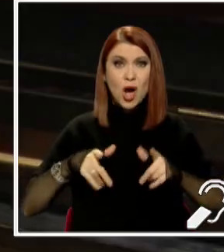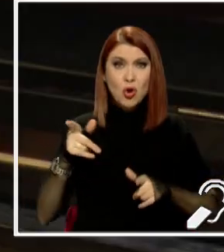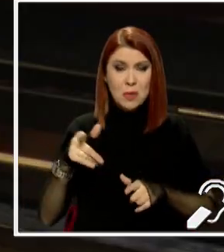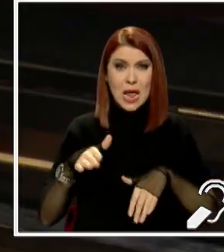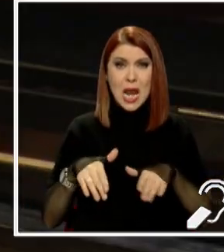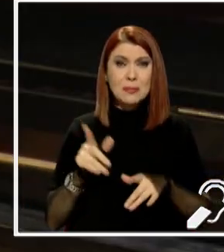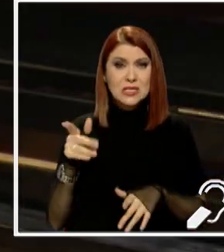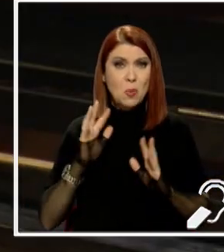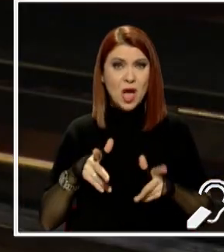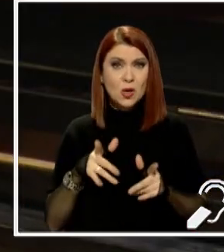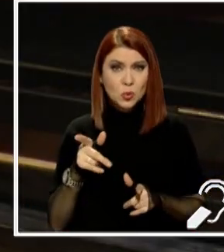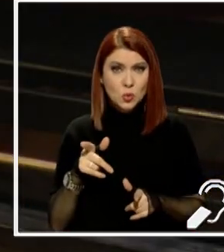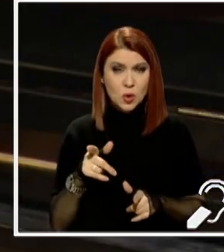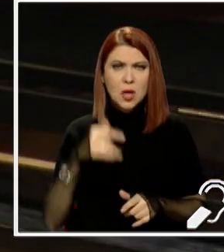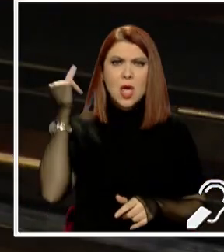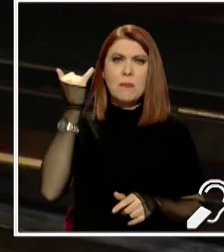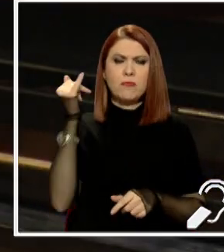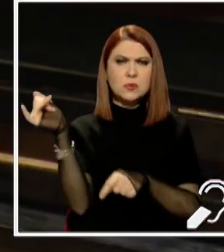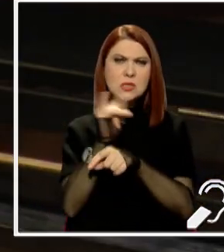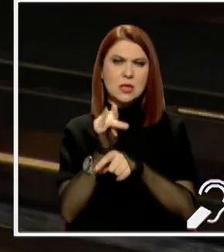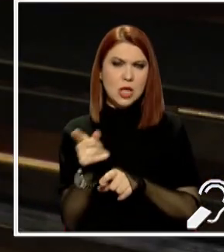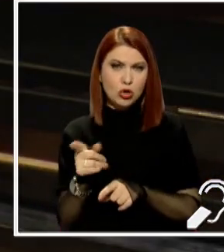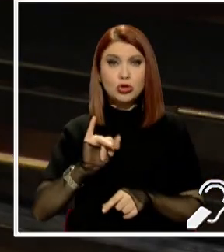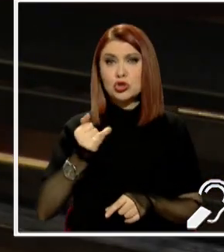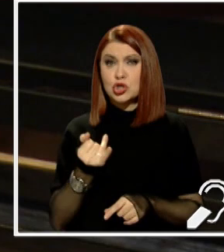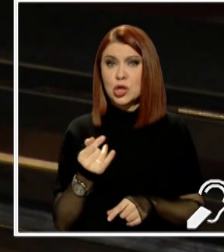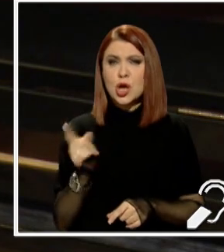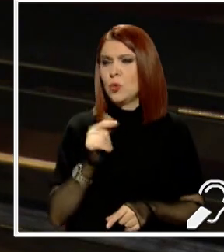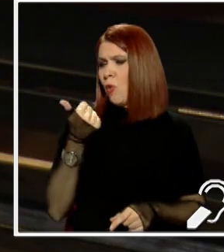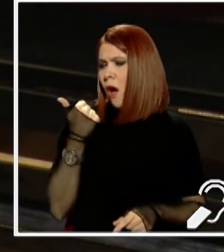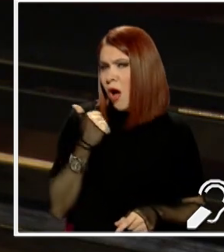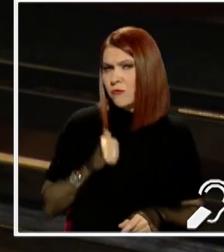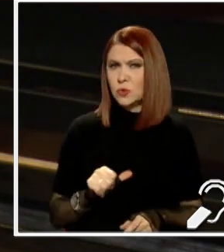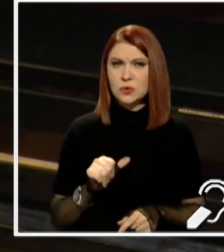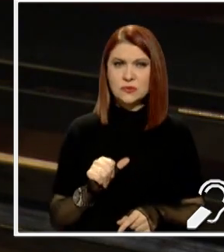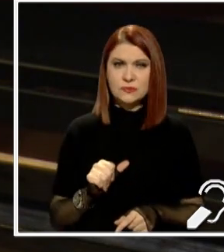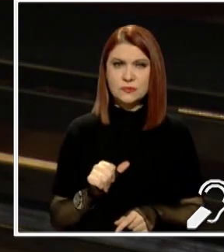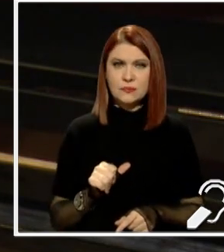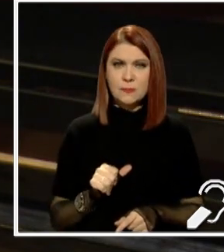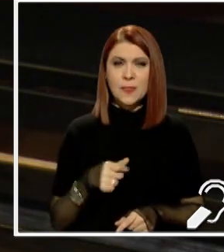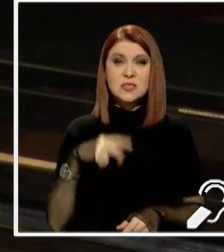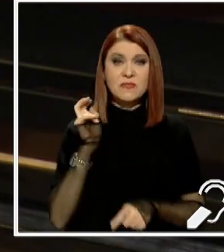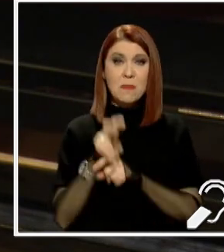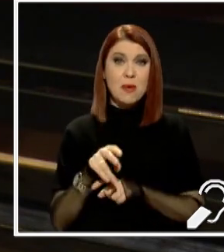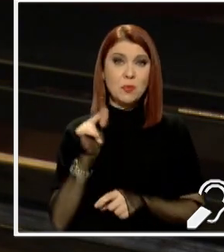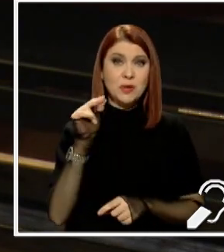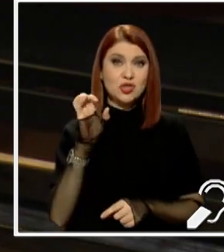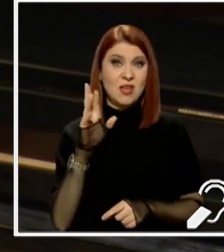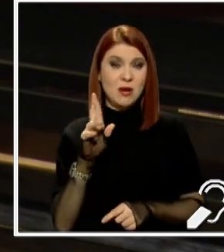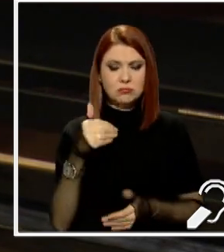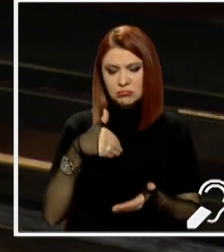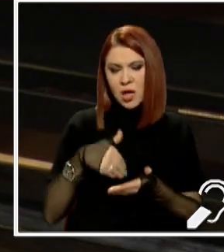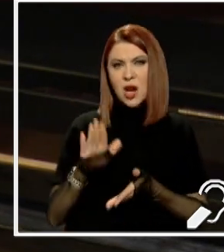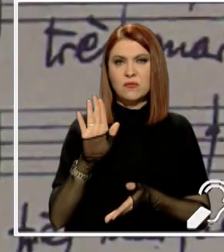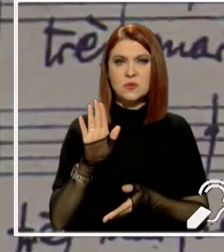Ministerului Agriculturii pe funcții de conducere și nu a dorit să fie membru de partid. A